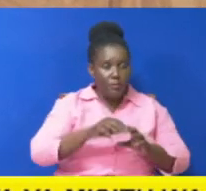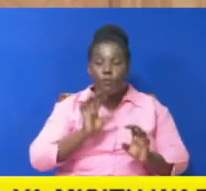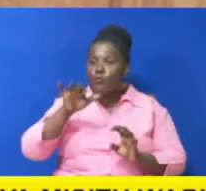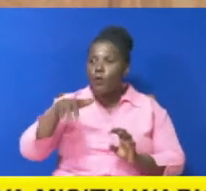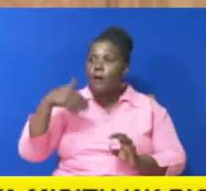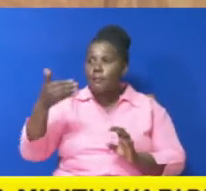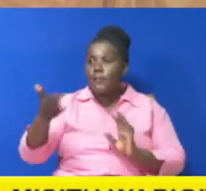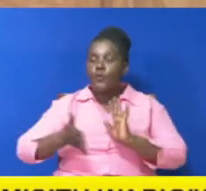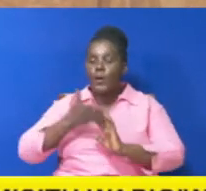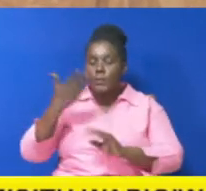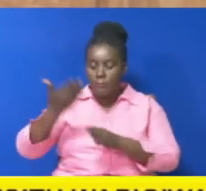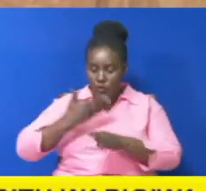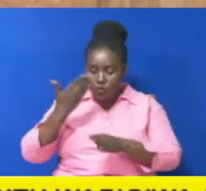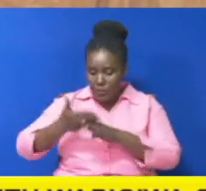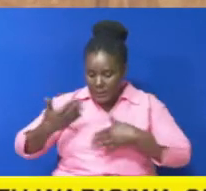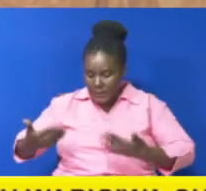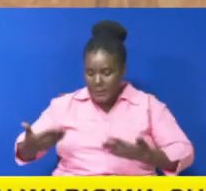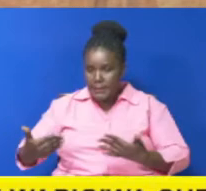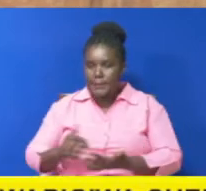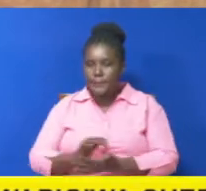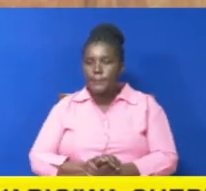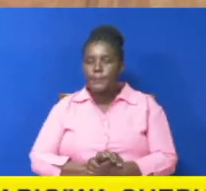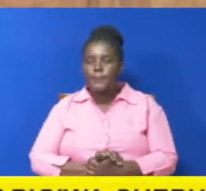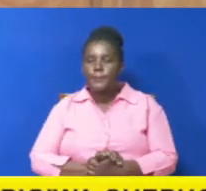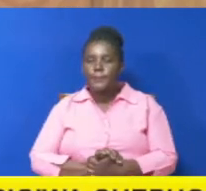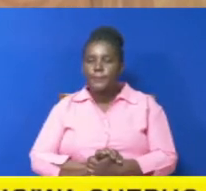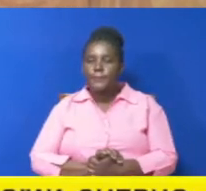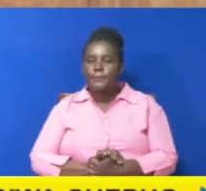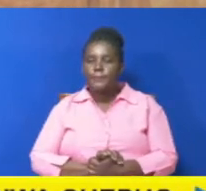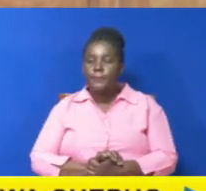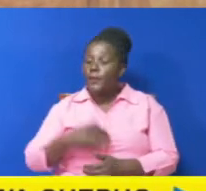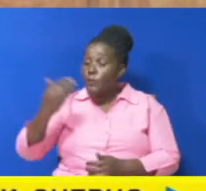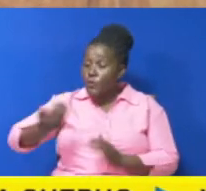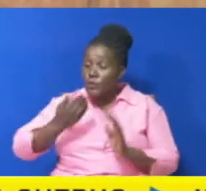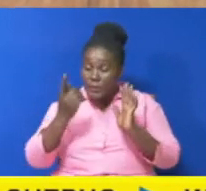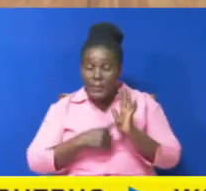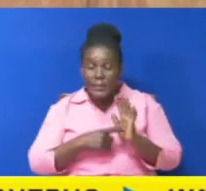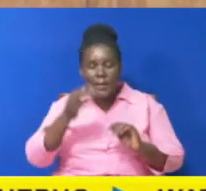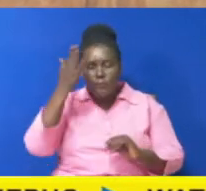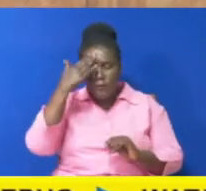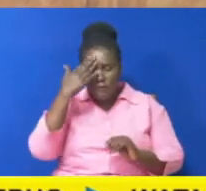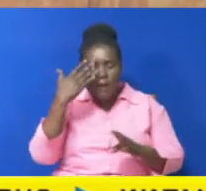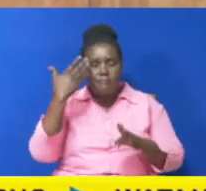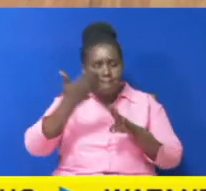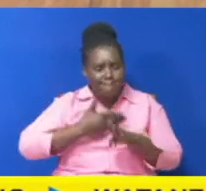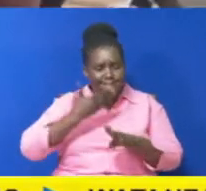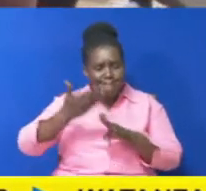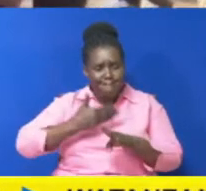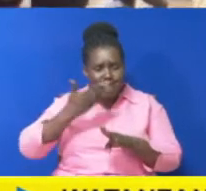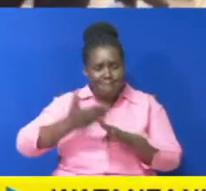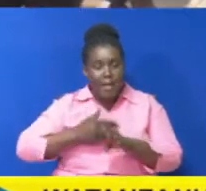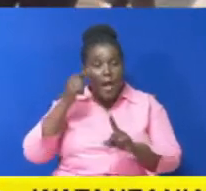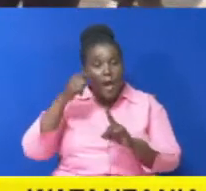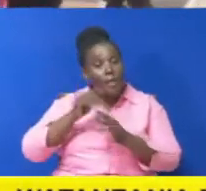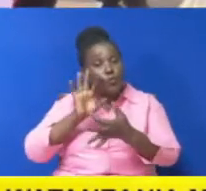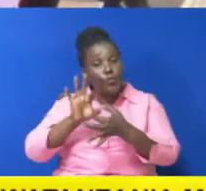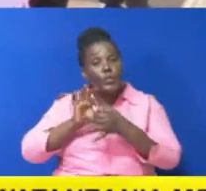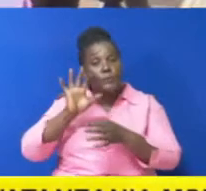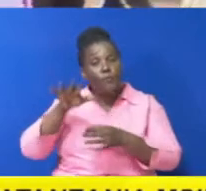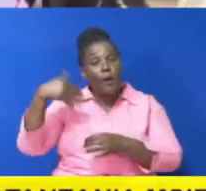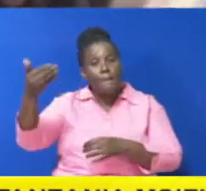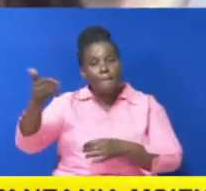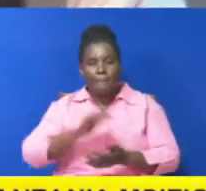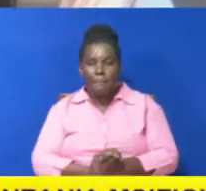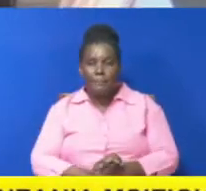uanze tangu mwezi wa 6. Mwaka huu kama ni mwaka mwezi wa 6 unajua nakwenda kucheza mwaka kesho ili uweze kufanya vizuri. Licha ya kuwa